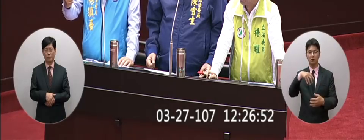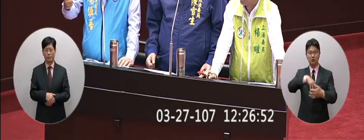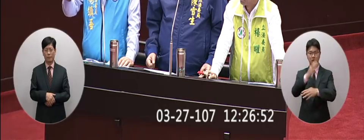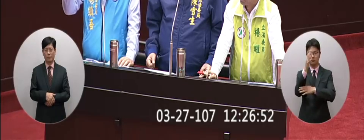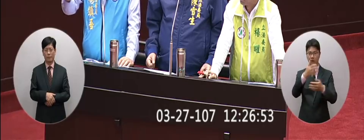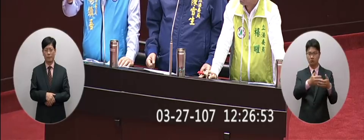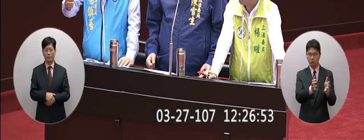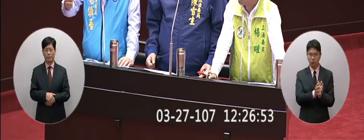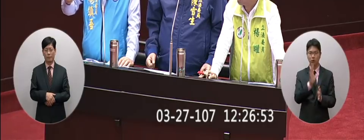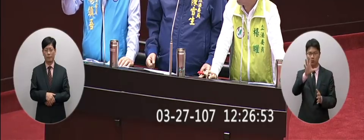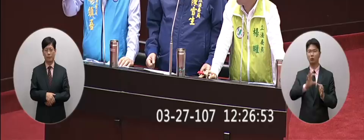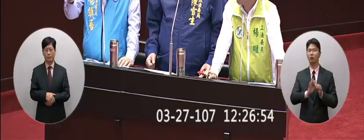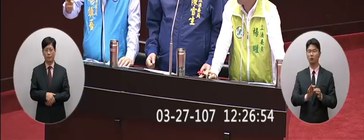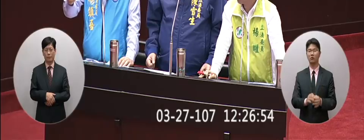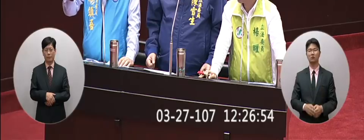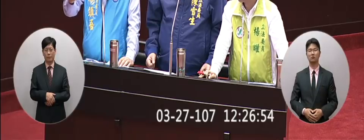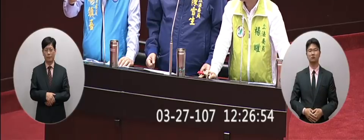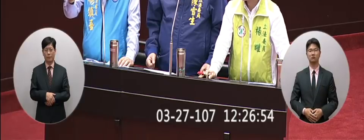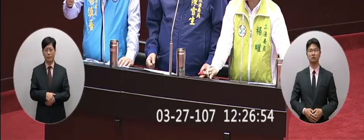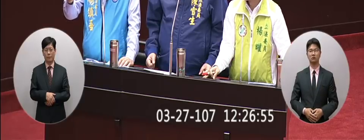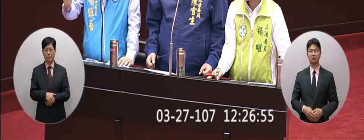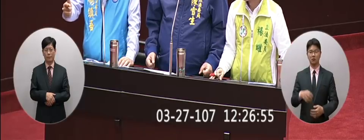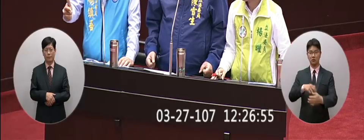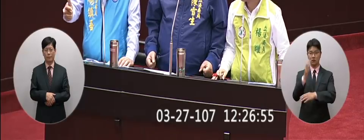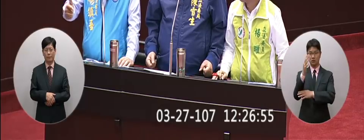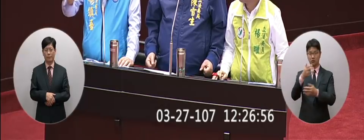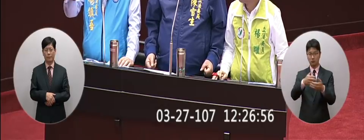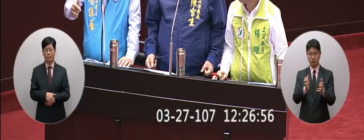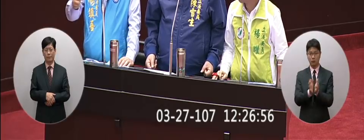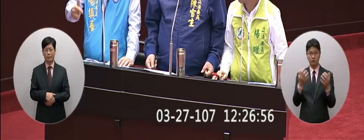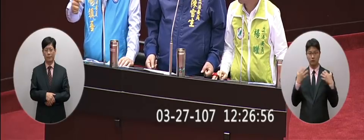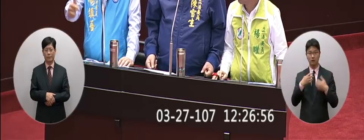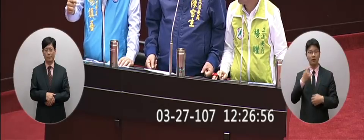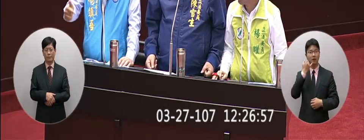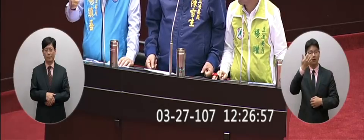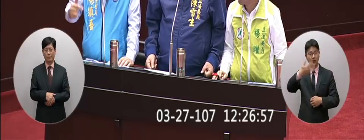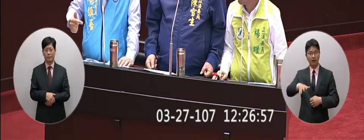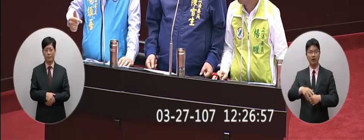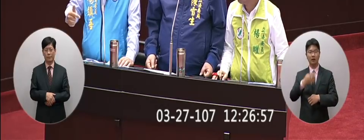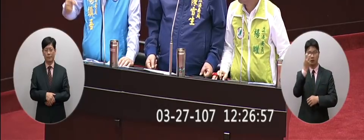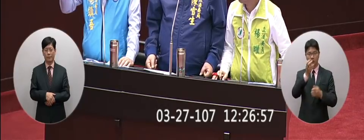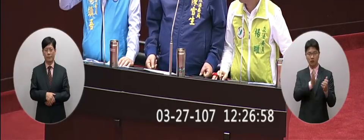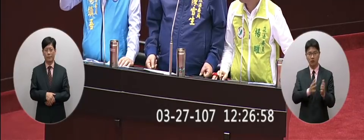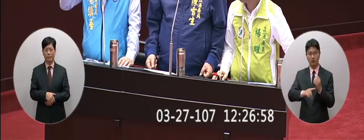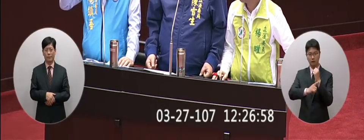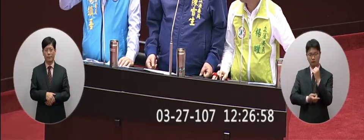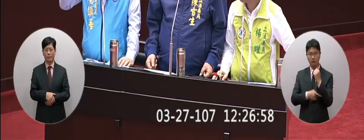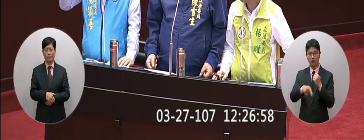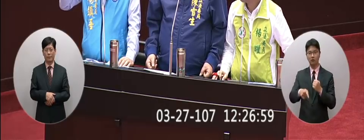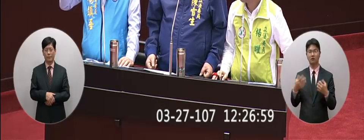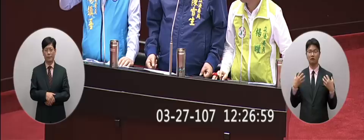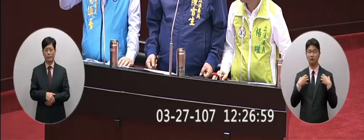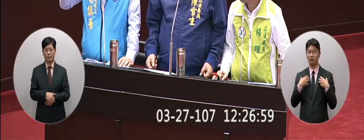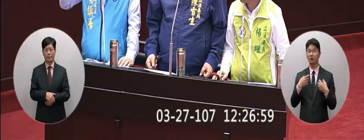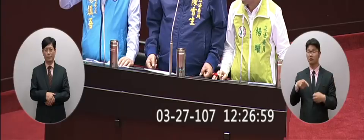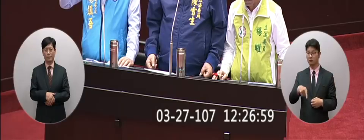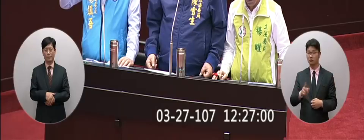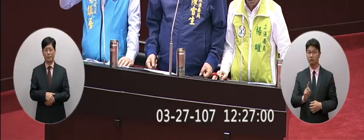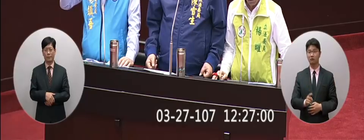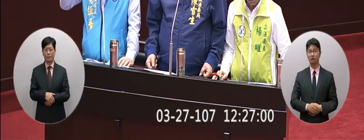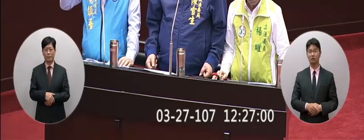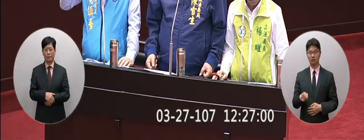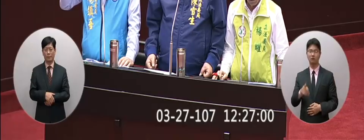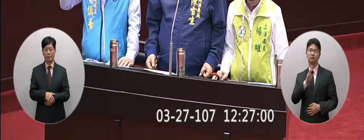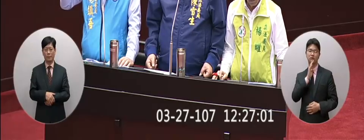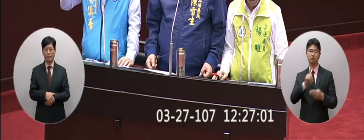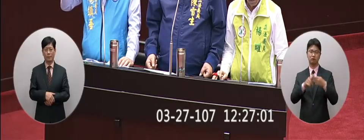政部，因为内政部在我们这个海岸管理法里面本身就是这一个相关的这个主